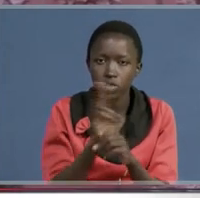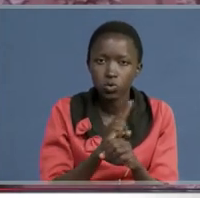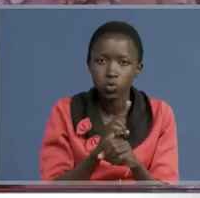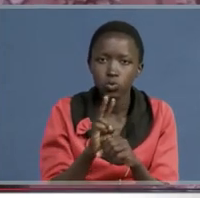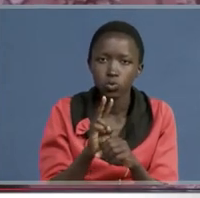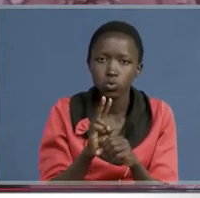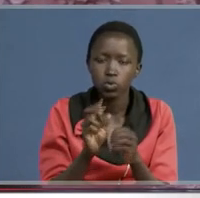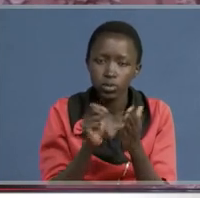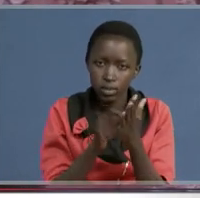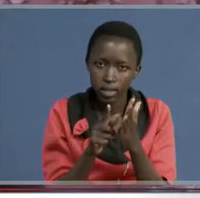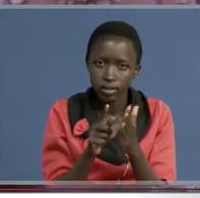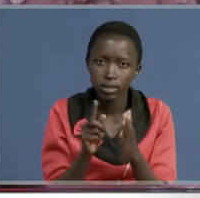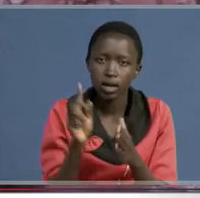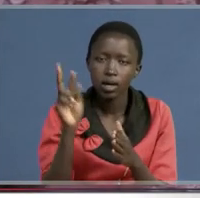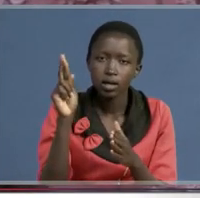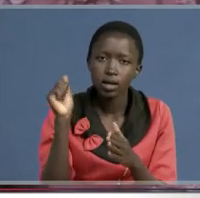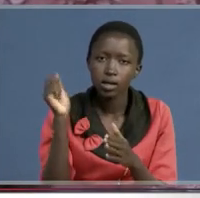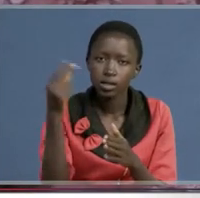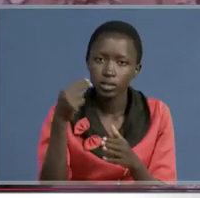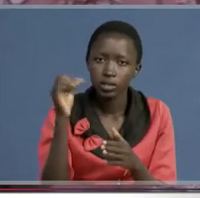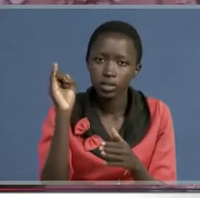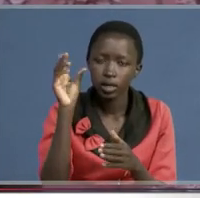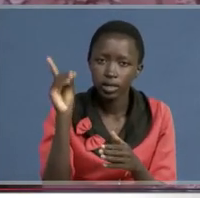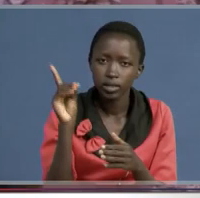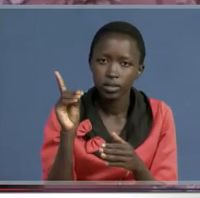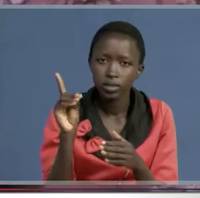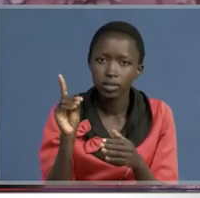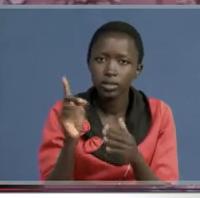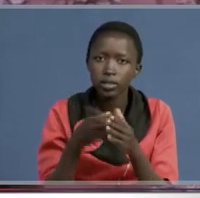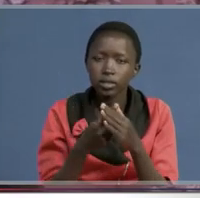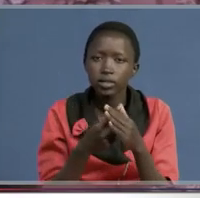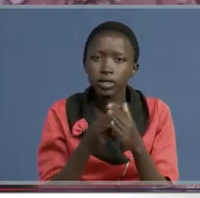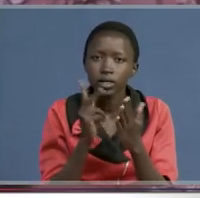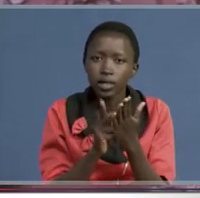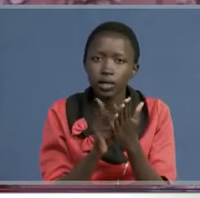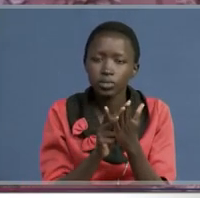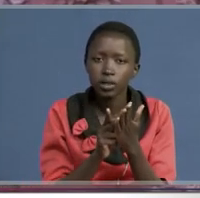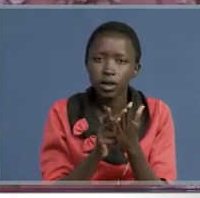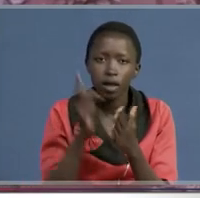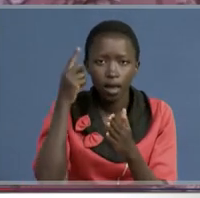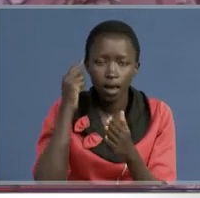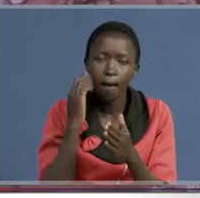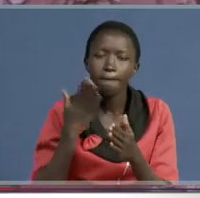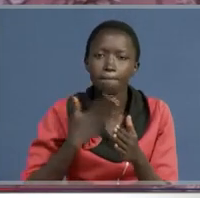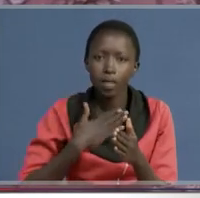Rashid hiyo picha kama wameshaweka kichwa yangu.